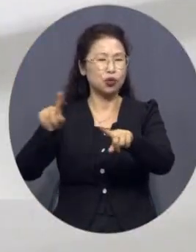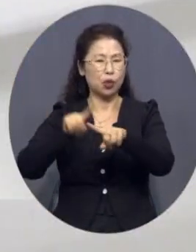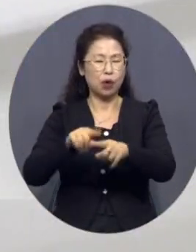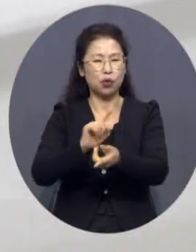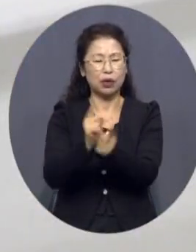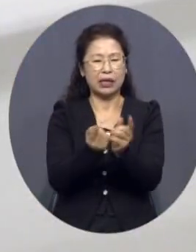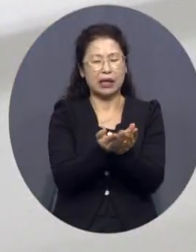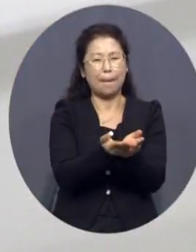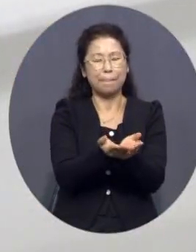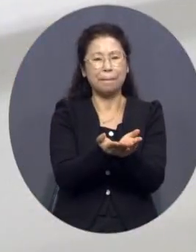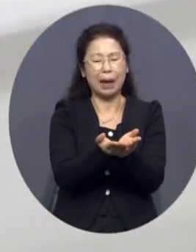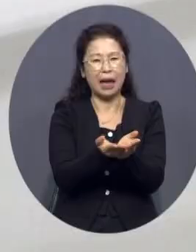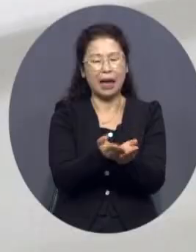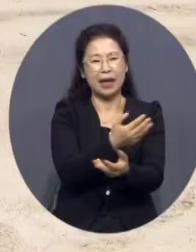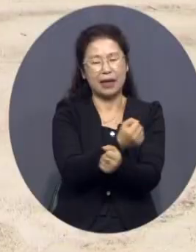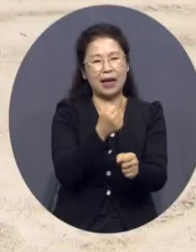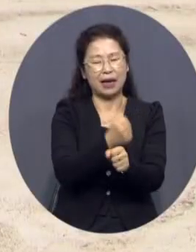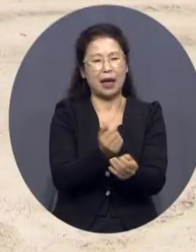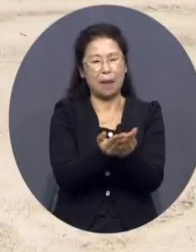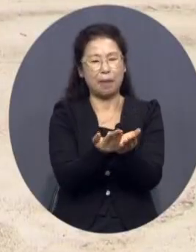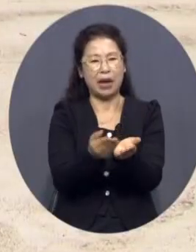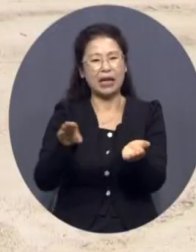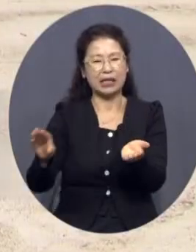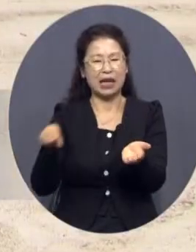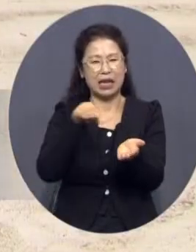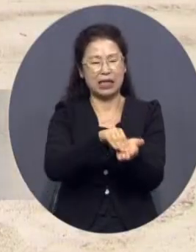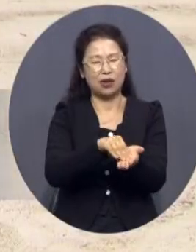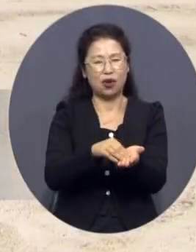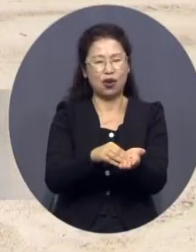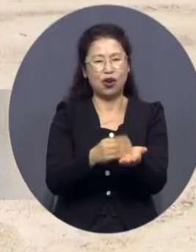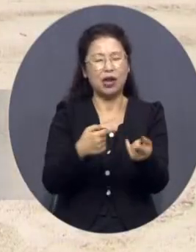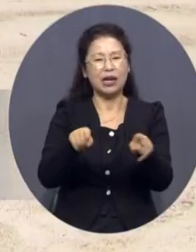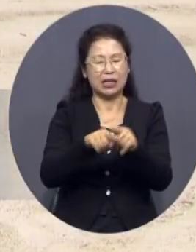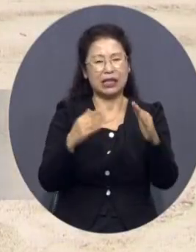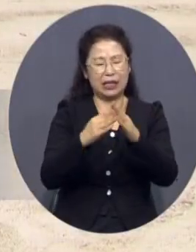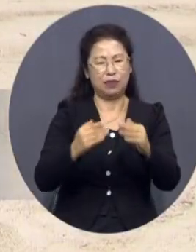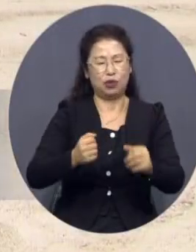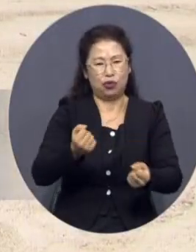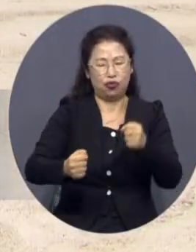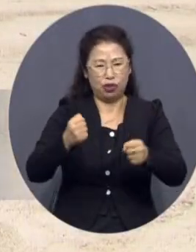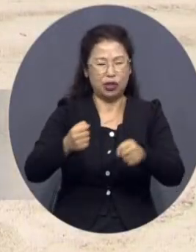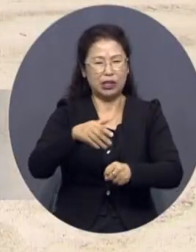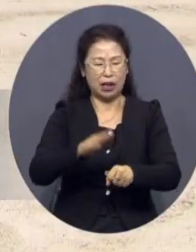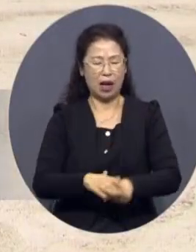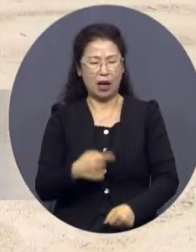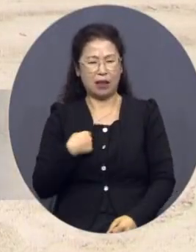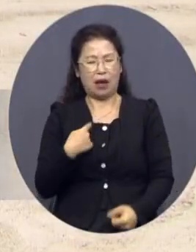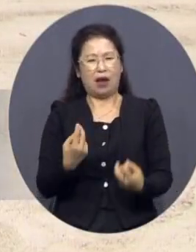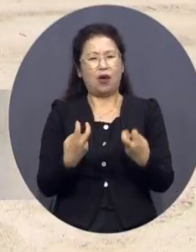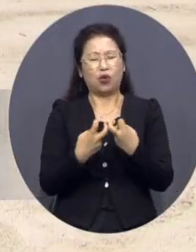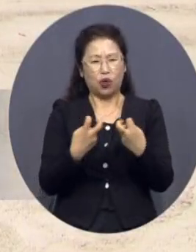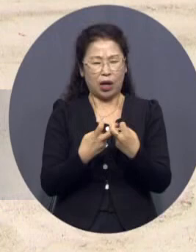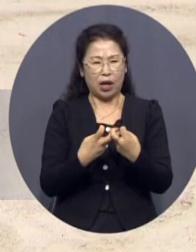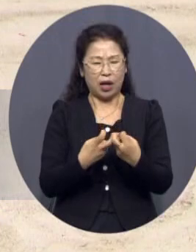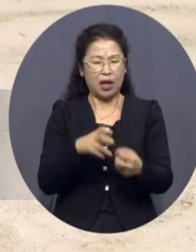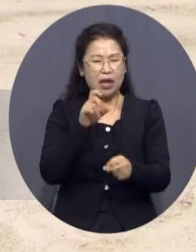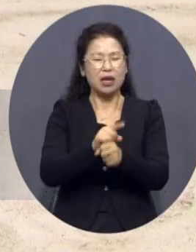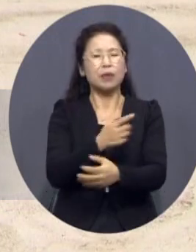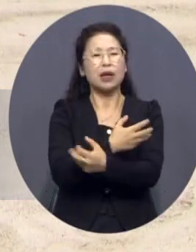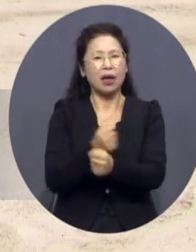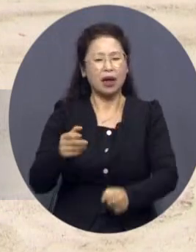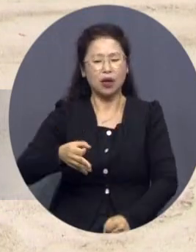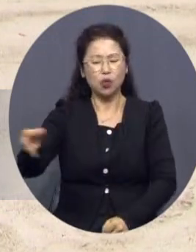차를 직접 가지고 올라가게 됐습니다. 내가 이제 이 차를 다시 어떻게 해야 되지? 나는 다시 돌아가야 되는데